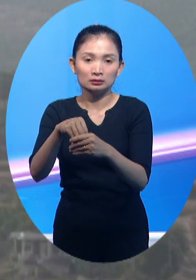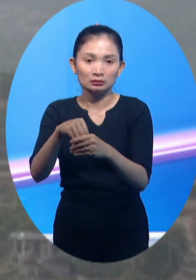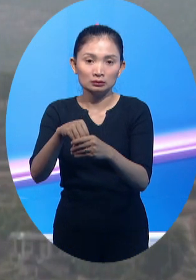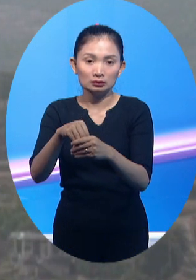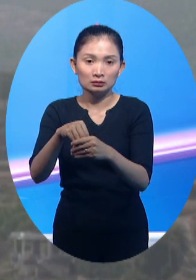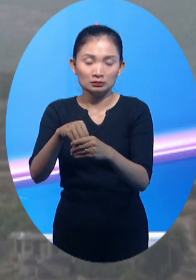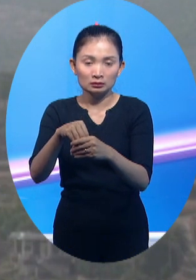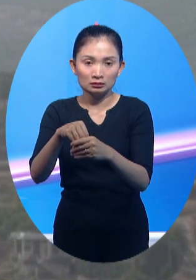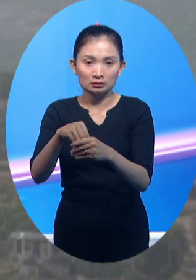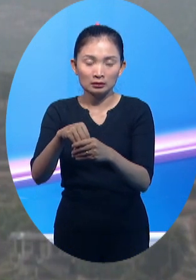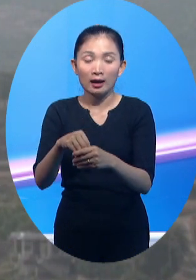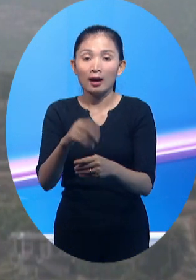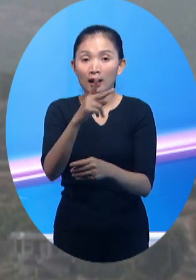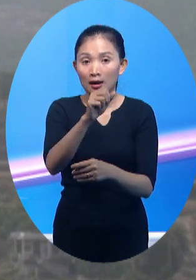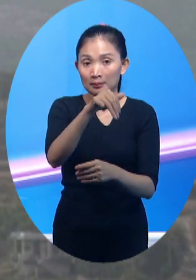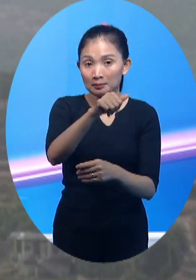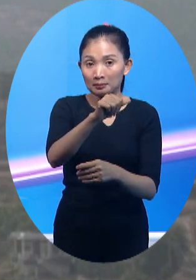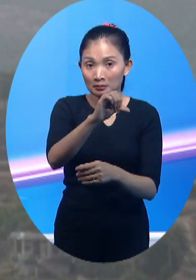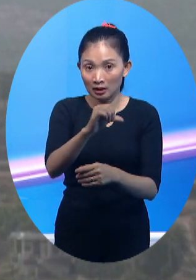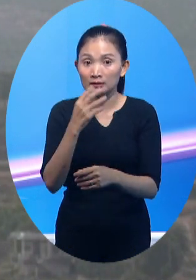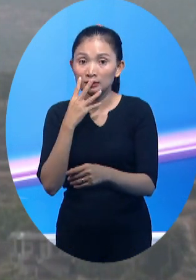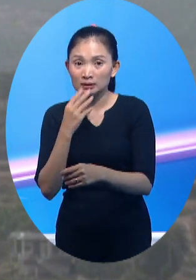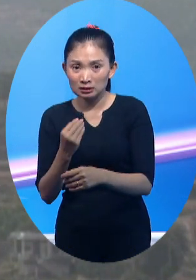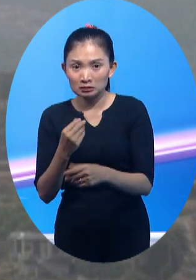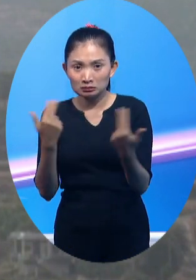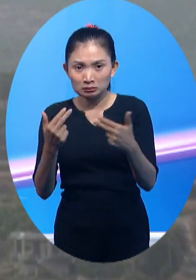khả năng xung đột hamas Israel ở gaza sẽ lan rộng ra khu vựt